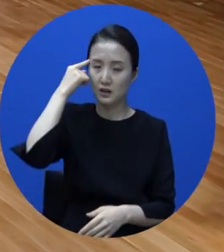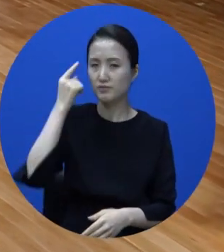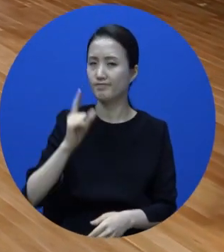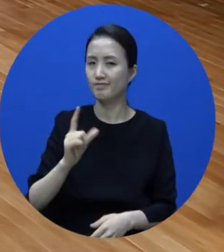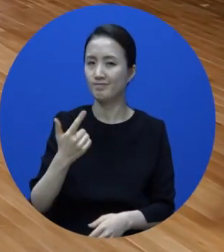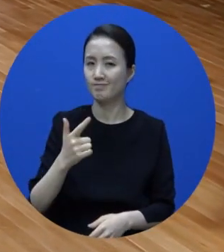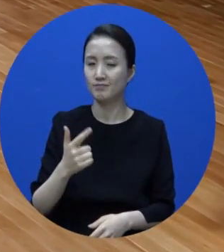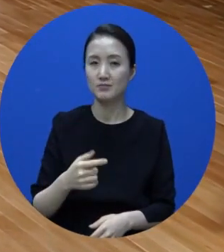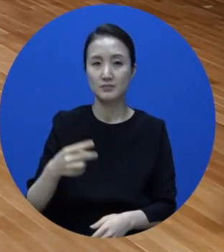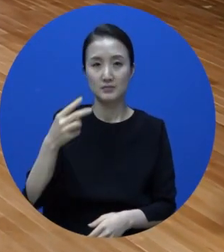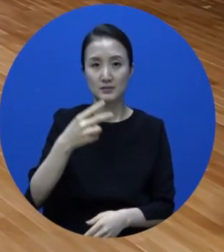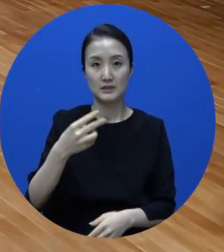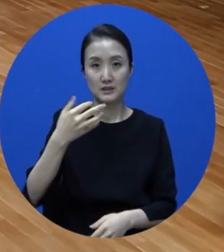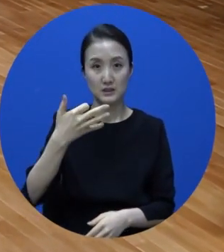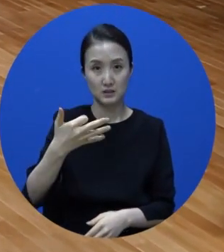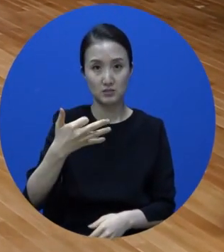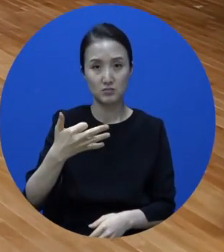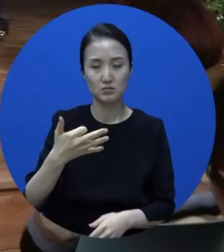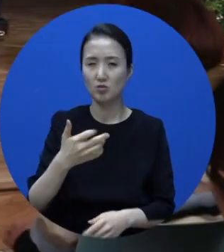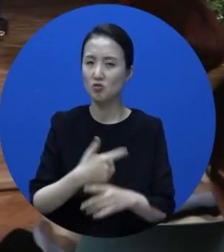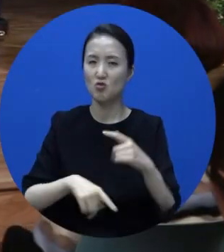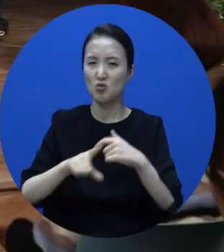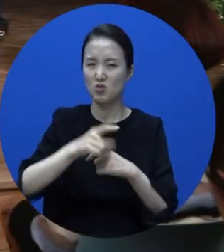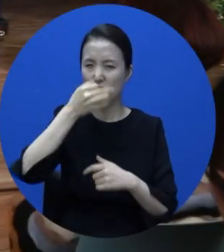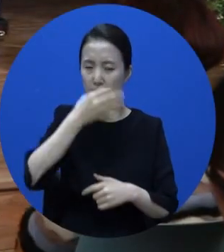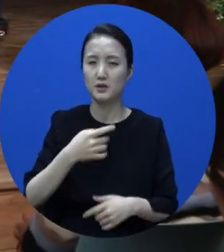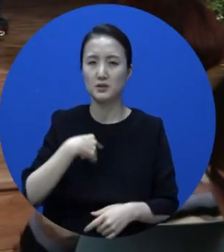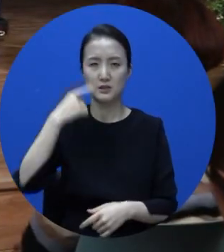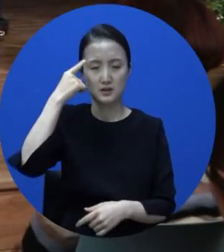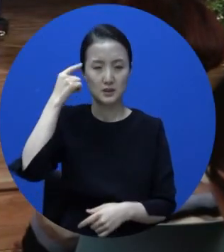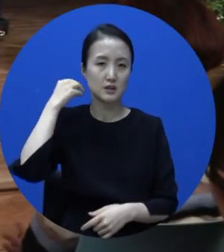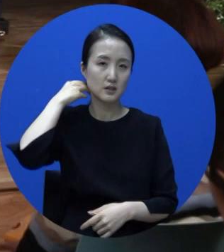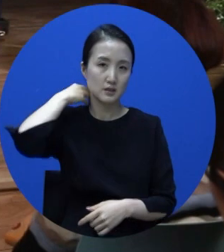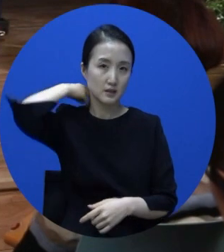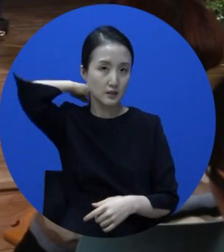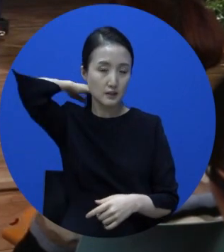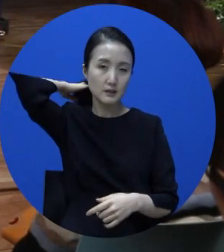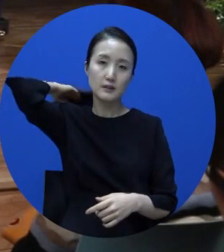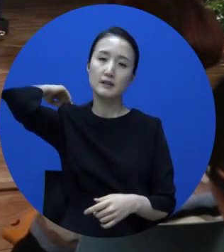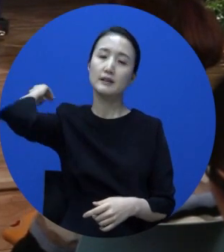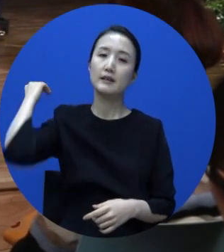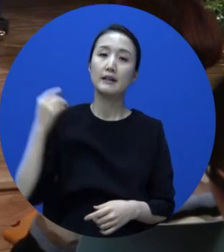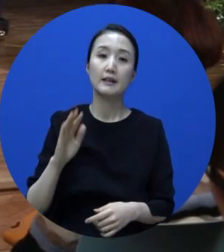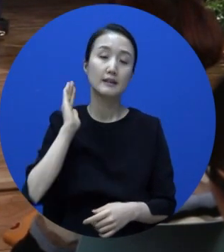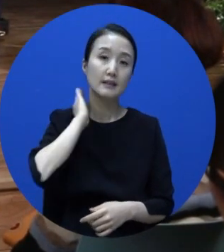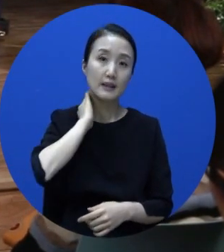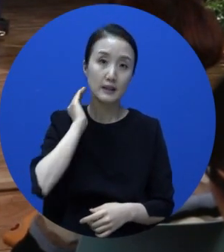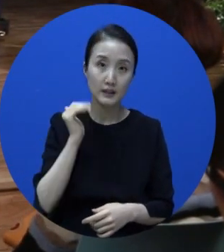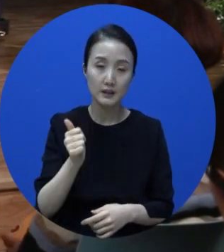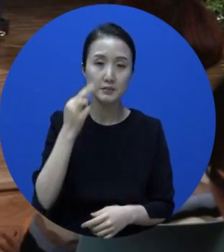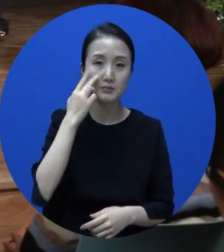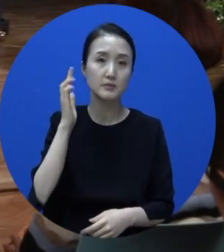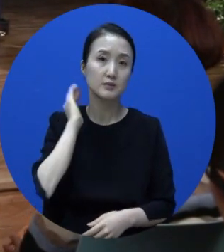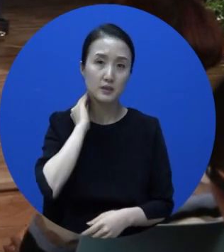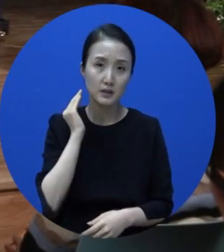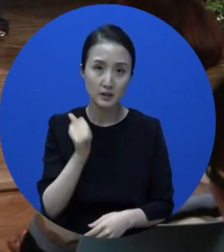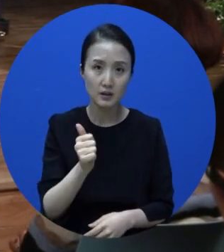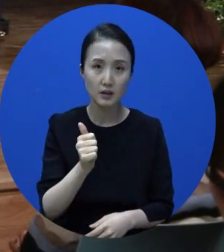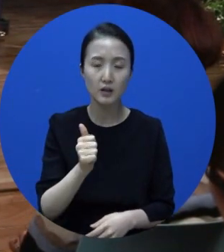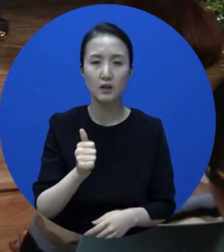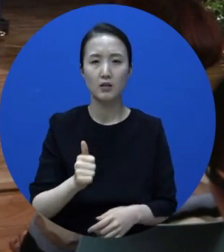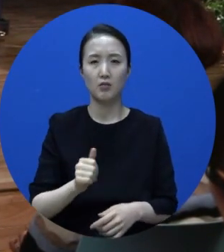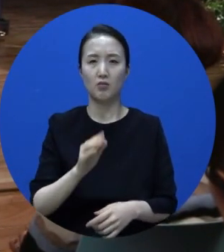장기전이 될 것이다 라고 전망을 했습니다 트럼프 대통령이 장기전에 어떤 무역 분쟁을